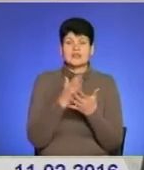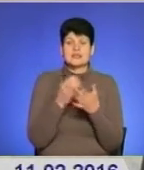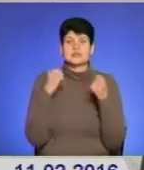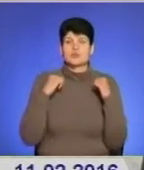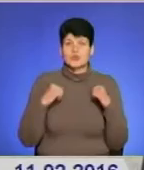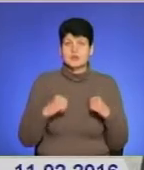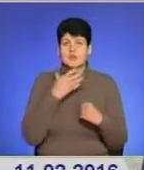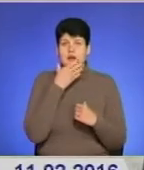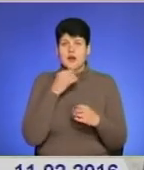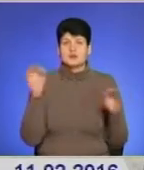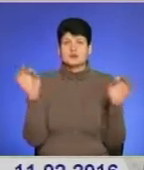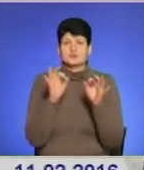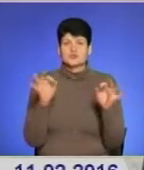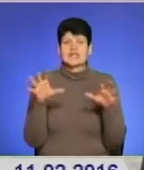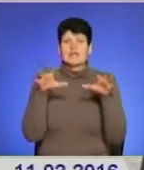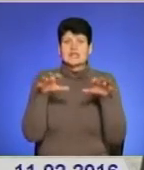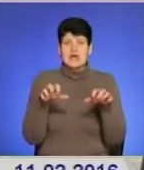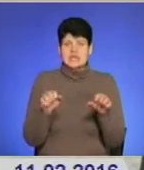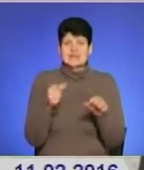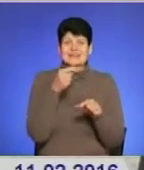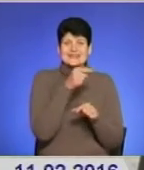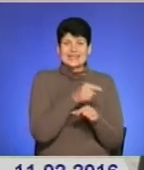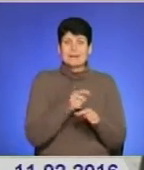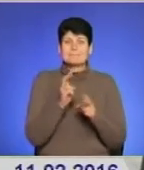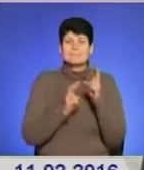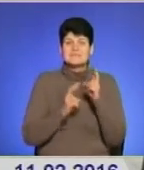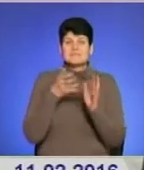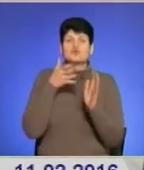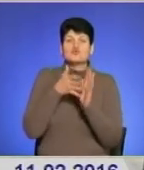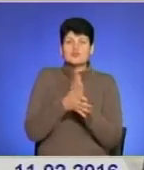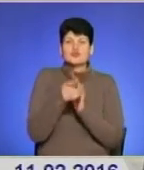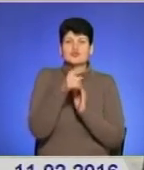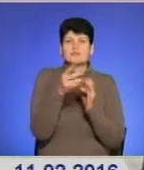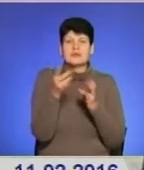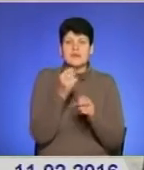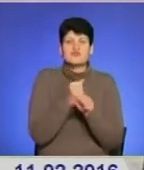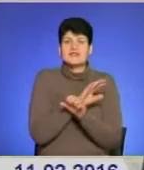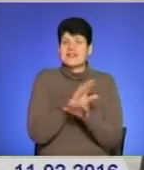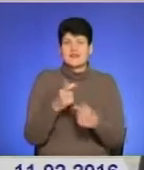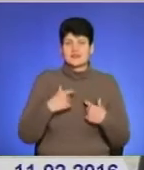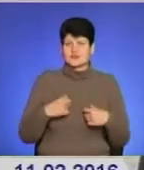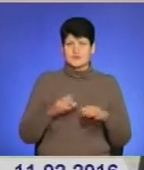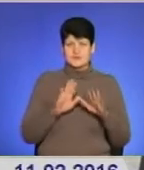музика. Вже власники тих підприємств зрозуміли, що їм треба працювати не на себе,